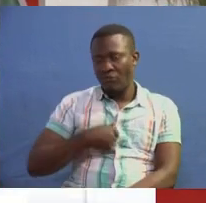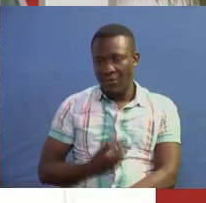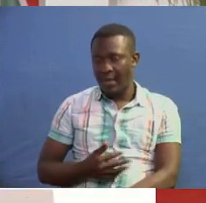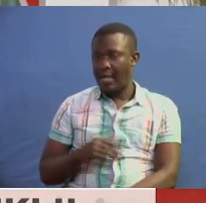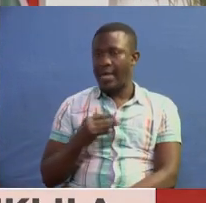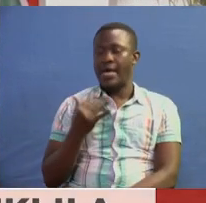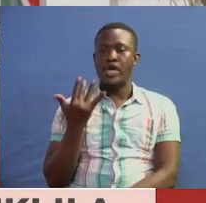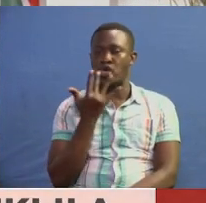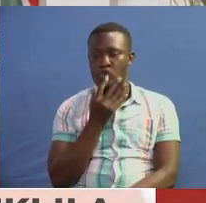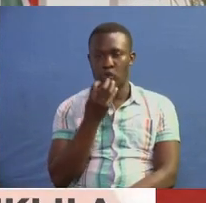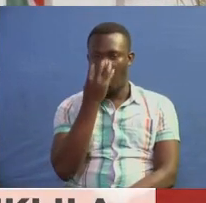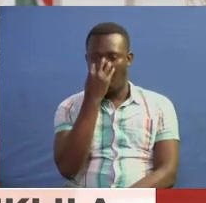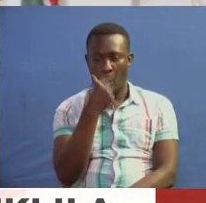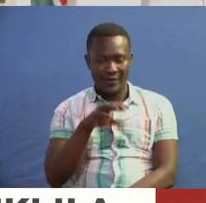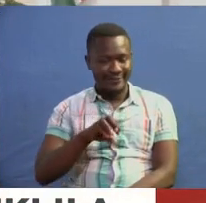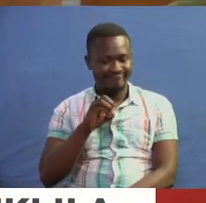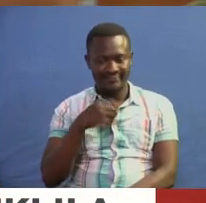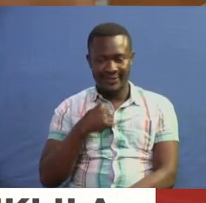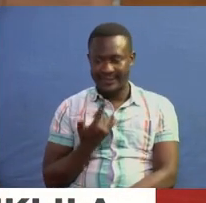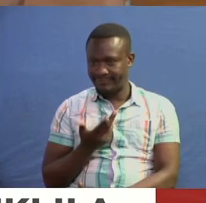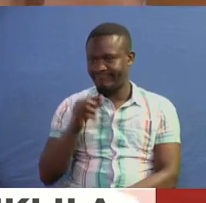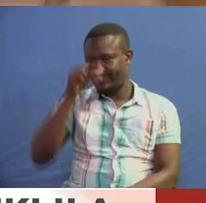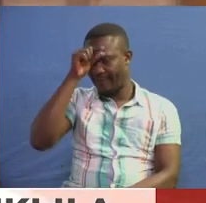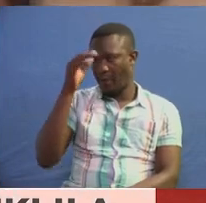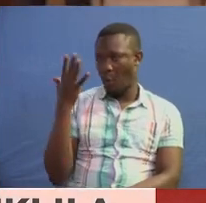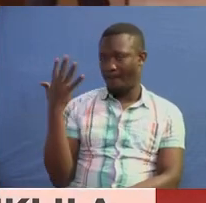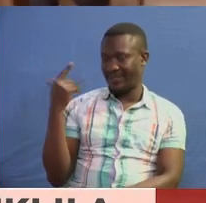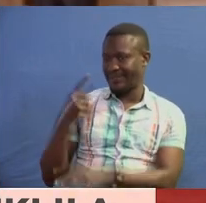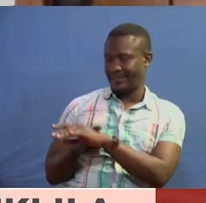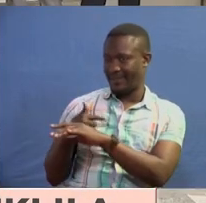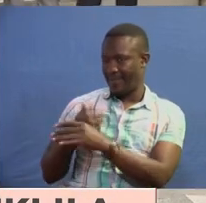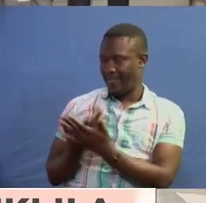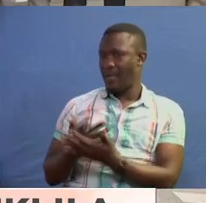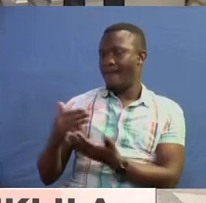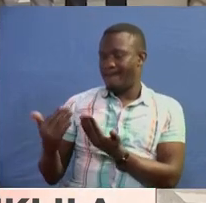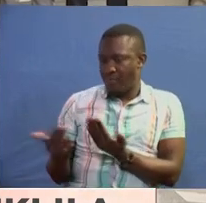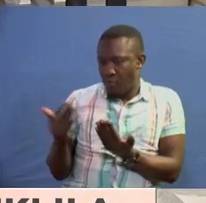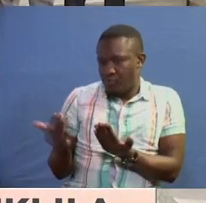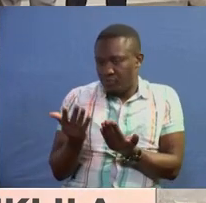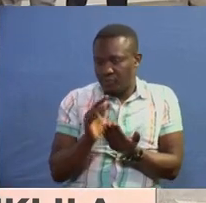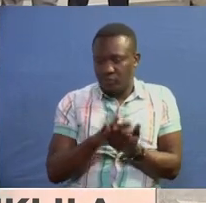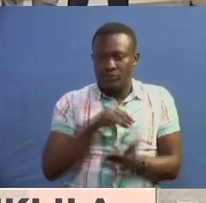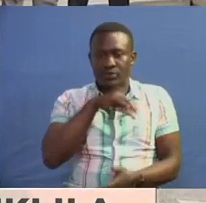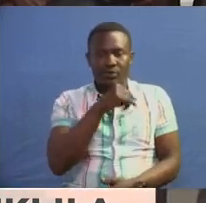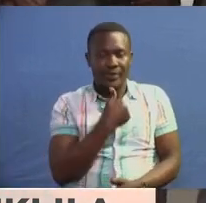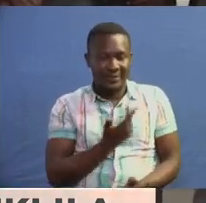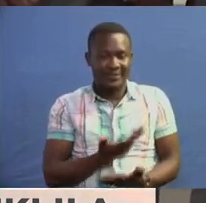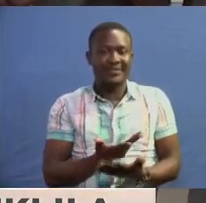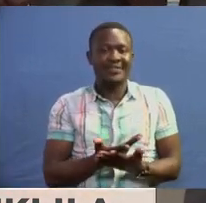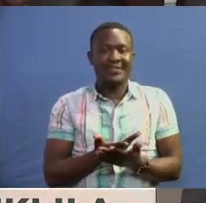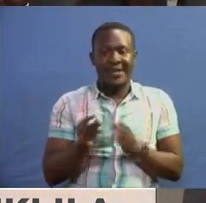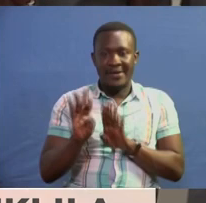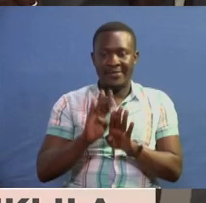Gachagua walidai kutochukua mkondo wa serikali za hapo awali zilizombembeza Raila. Ila Waswahili wanavyosema tabia ni